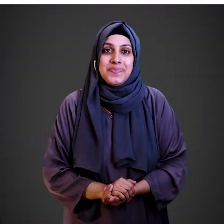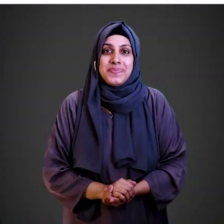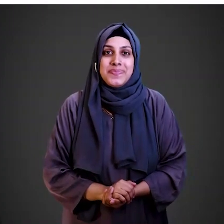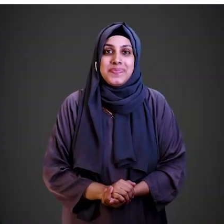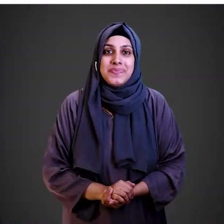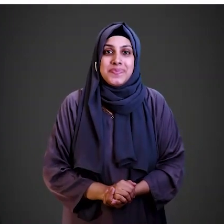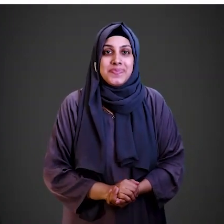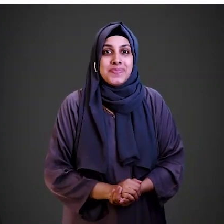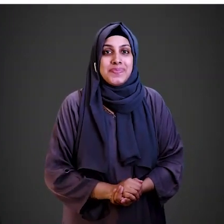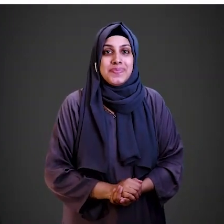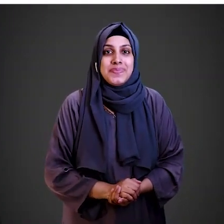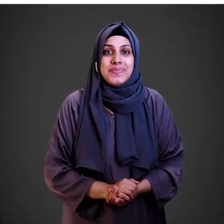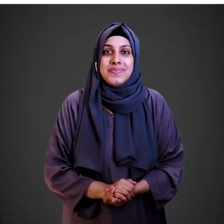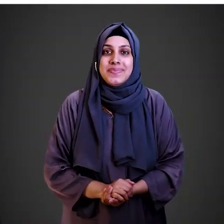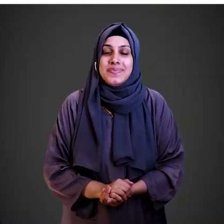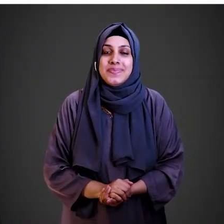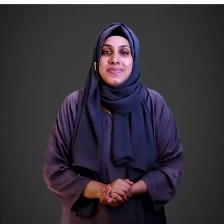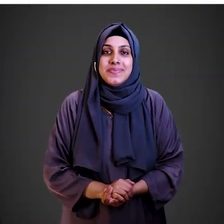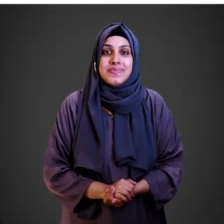सकें।